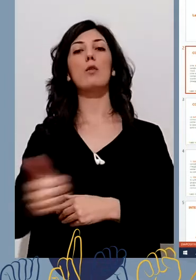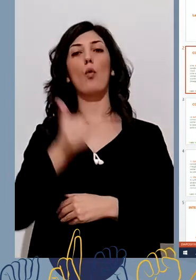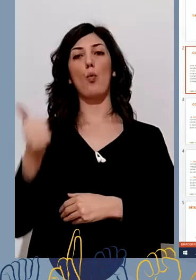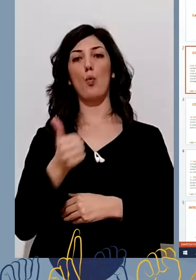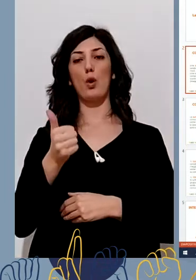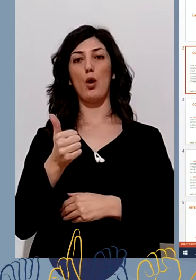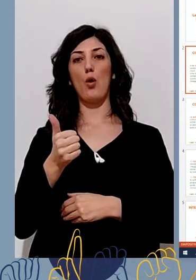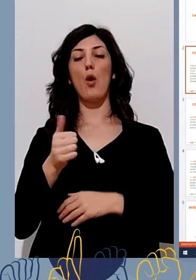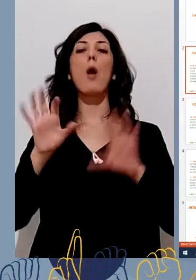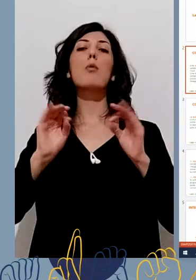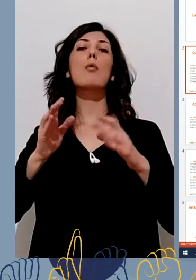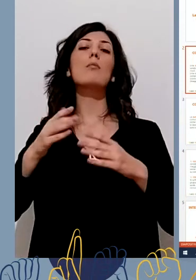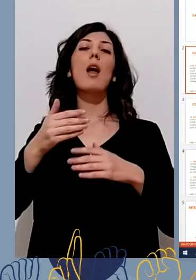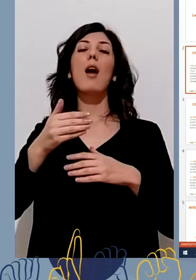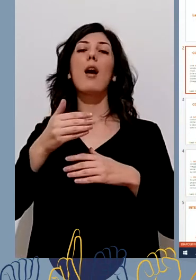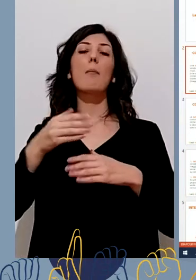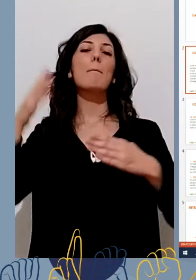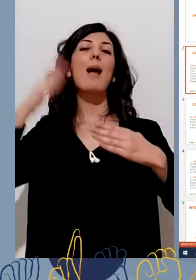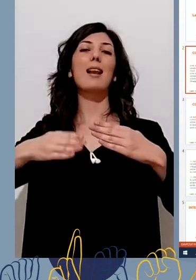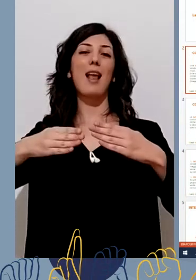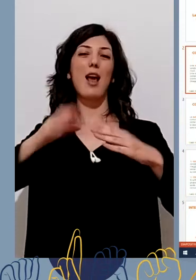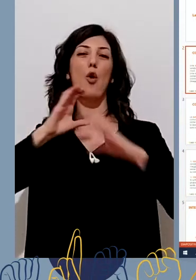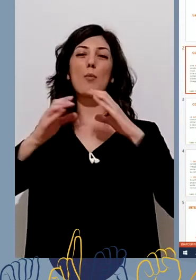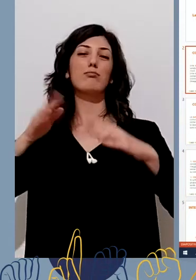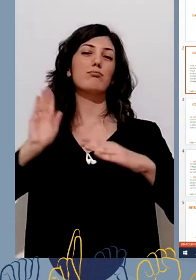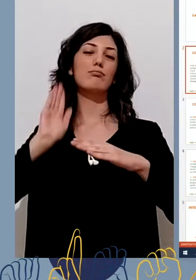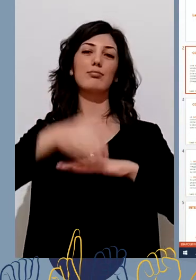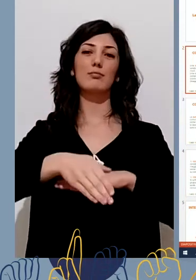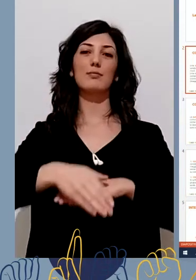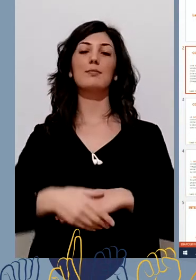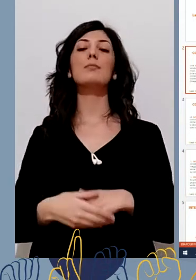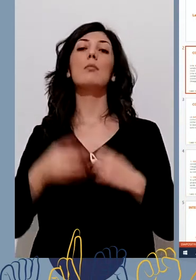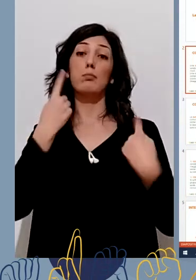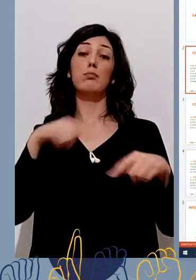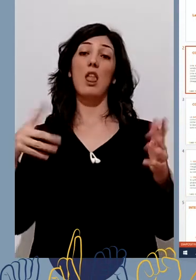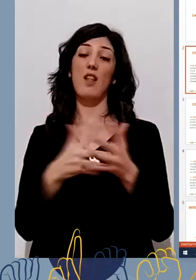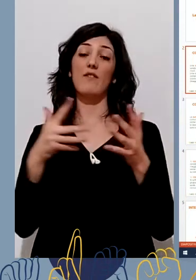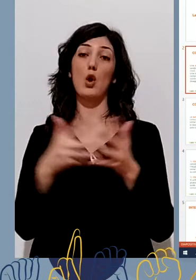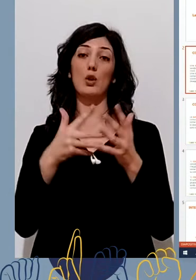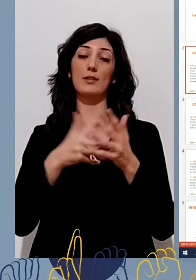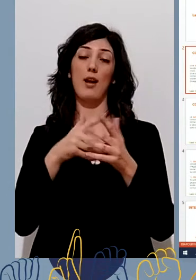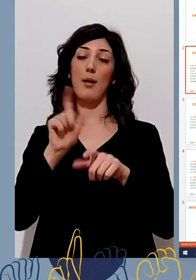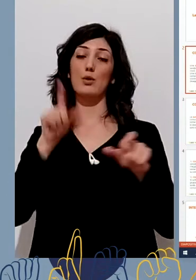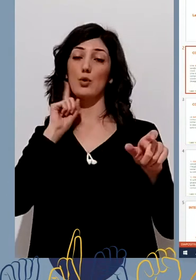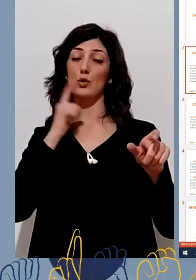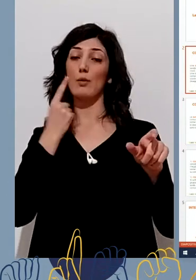dell'abbattimento delle barriere della comunicazione, perché questa è la grande certo. difficoltà dei sordi, quello di